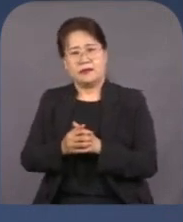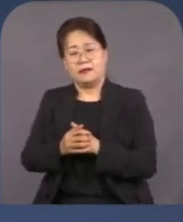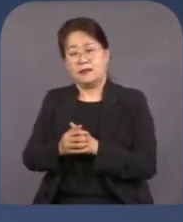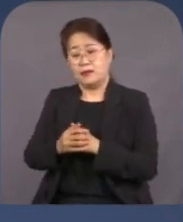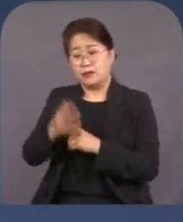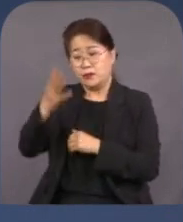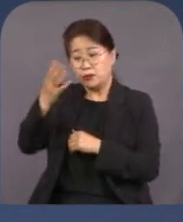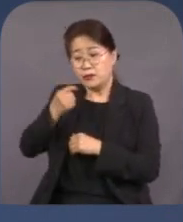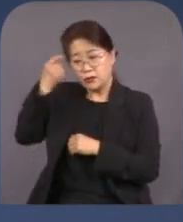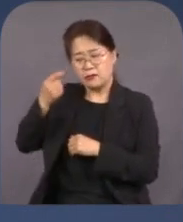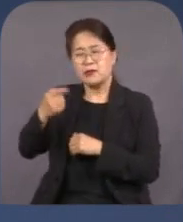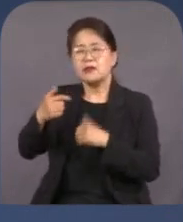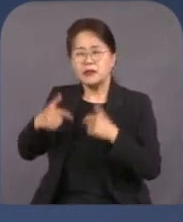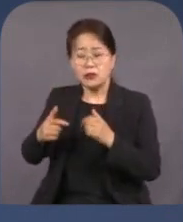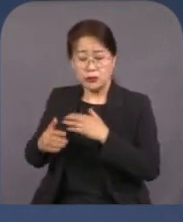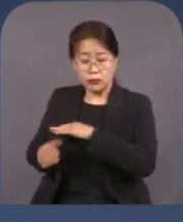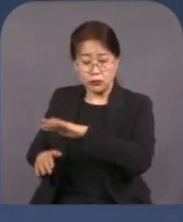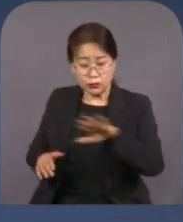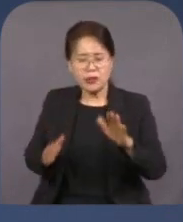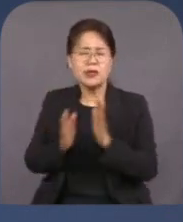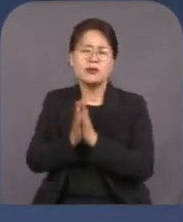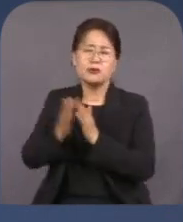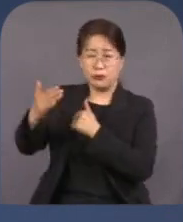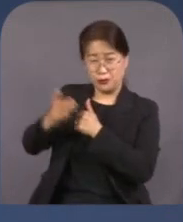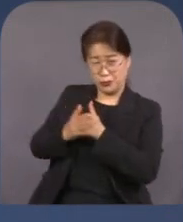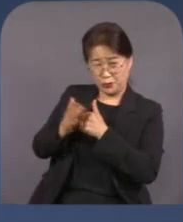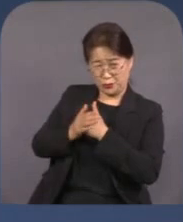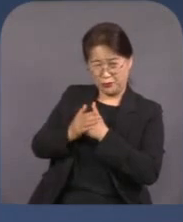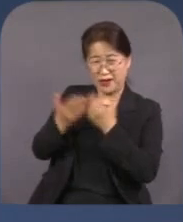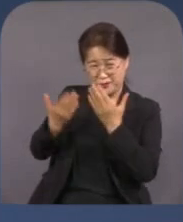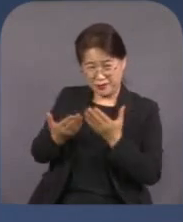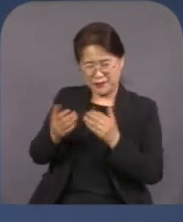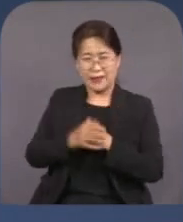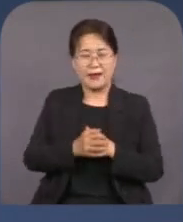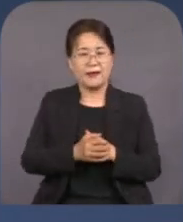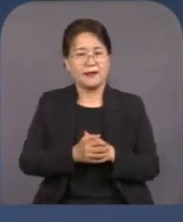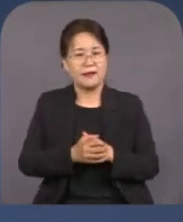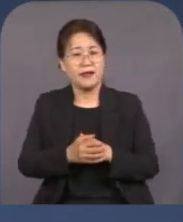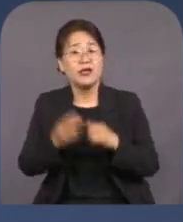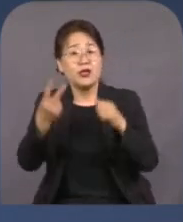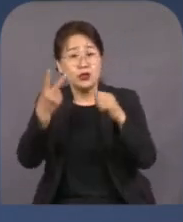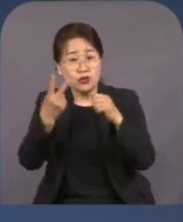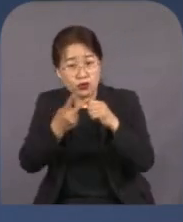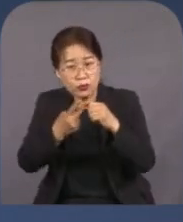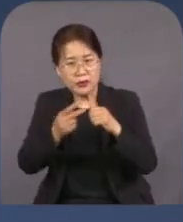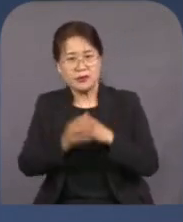도우십니다 자 기도에 관한 두 번째 연약함이 뭐냐 그러면 마땅히